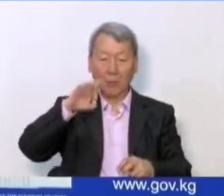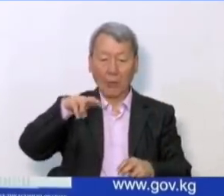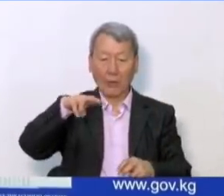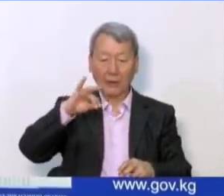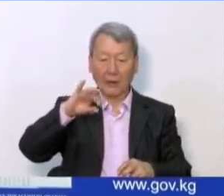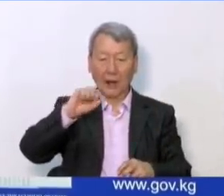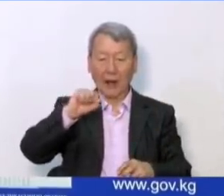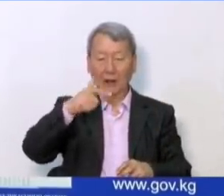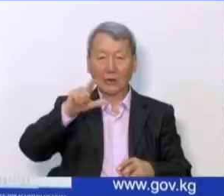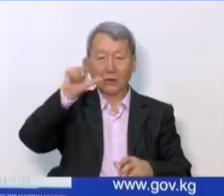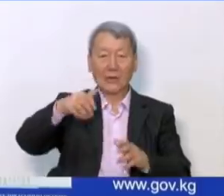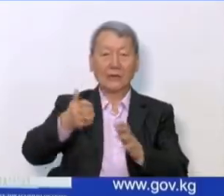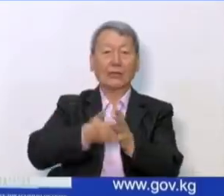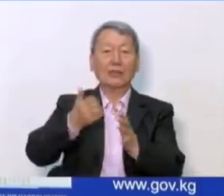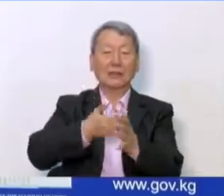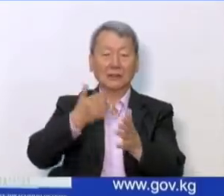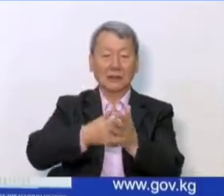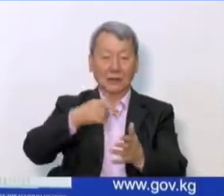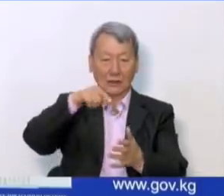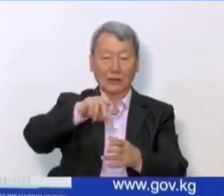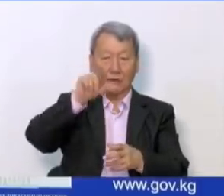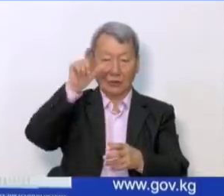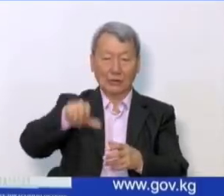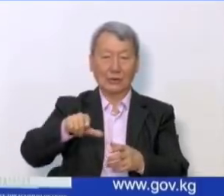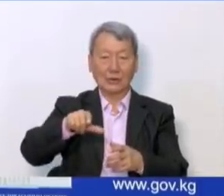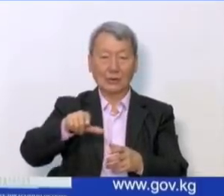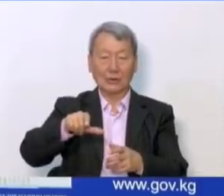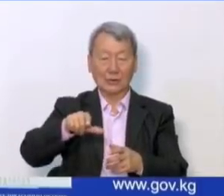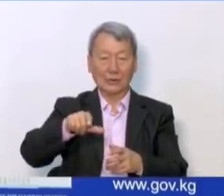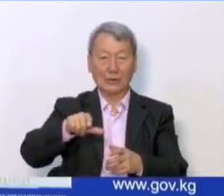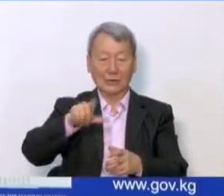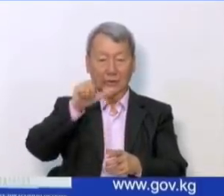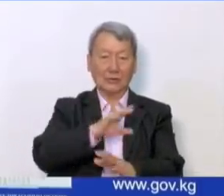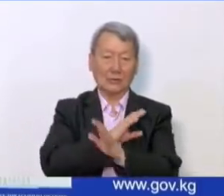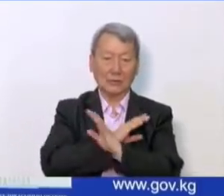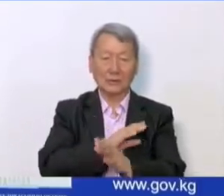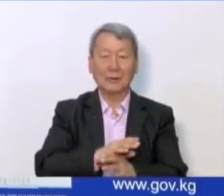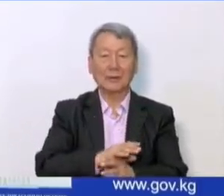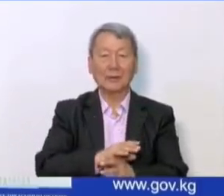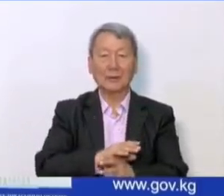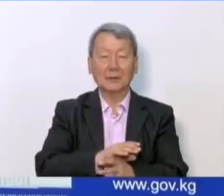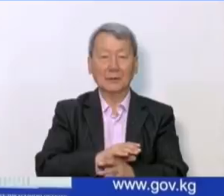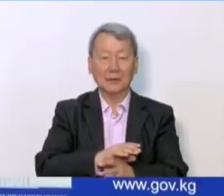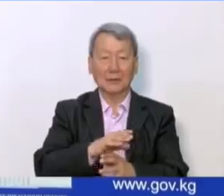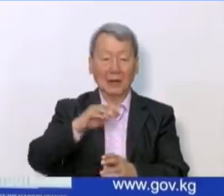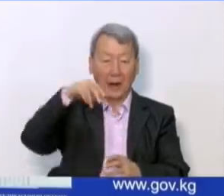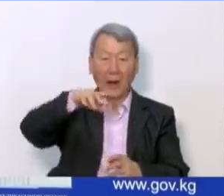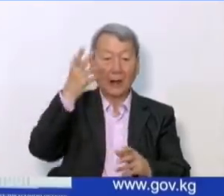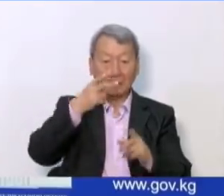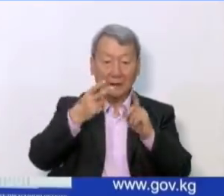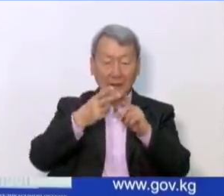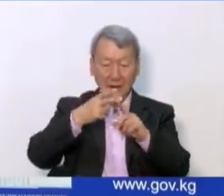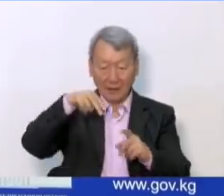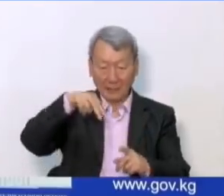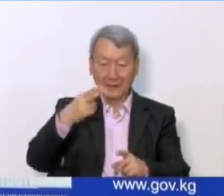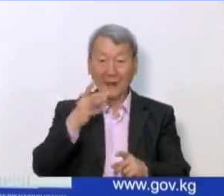полиорганный недостаточность деп ошол жерден бул бейтап каза болуп отурат. ПЦРге